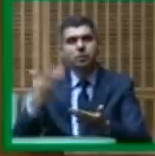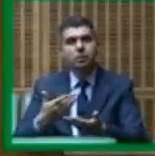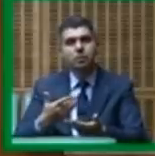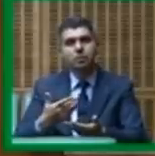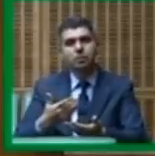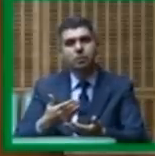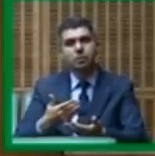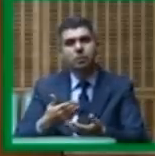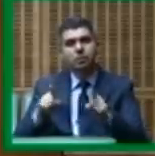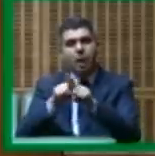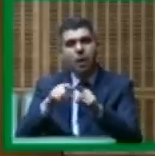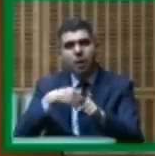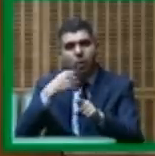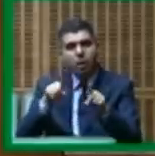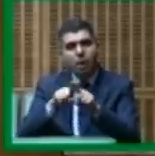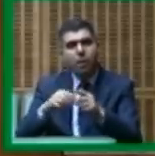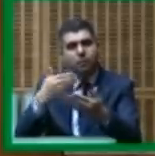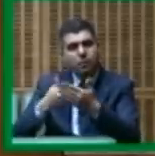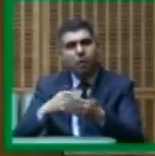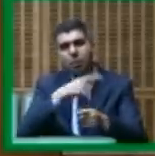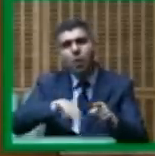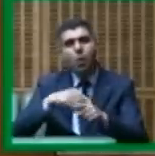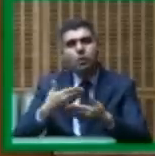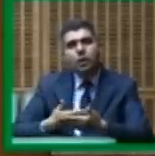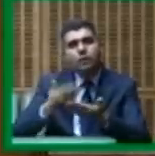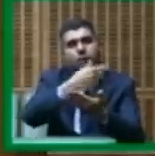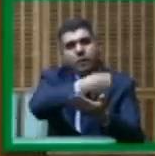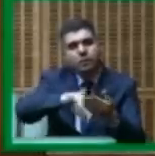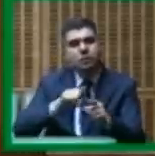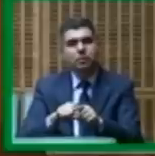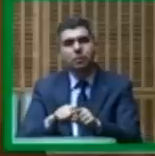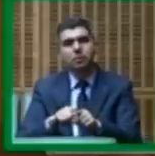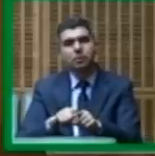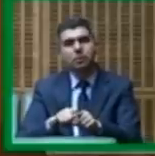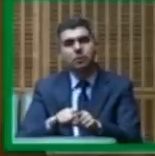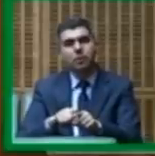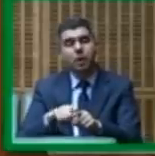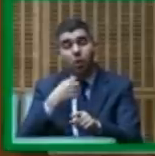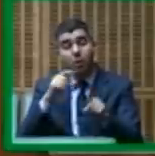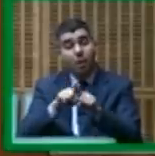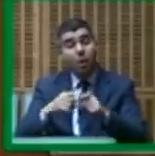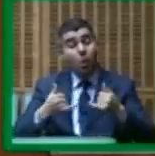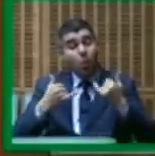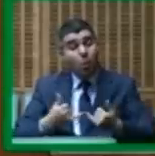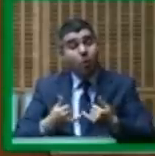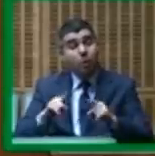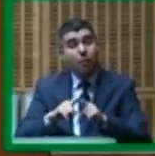اليومية إذا كان شي إجراء اللي تقدر تديرو اليوم نقدو